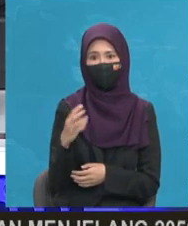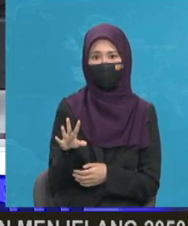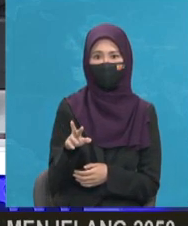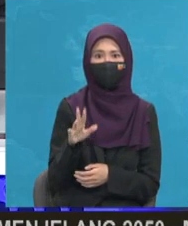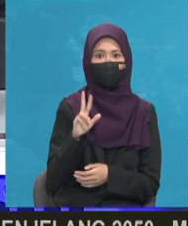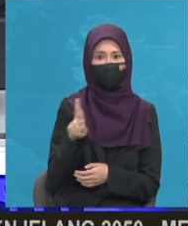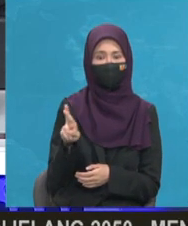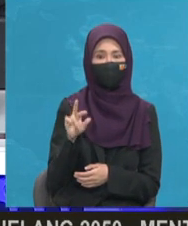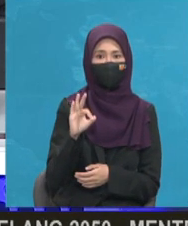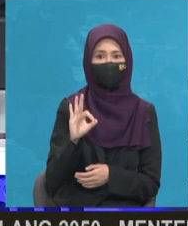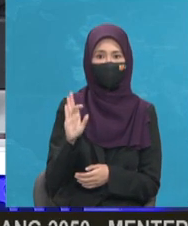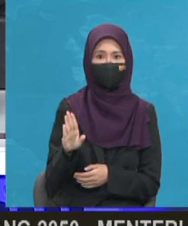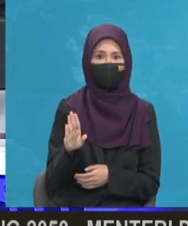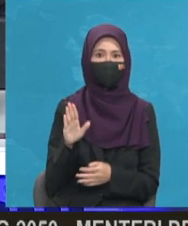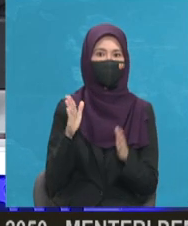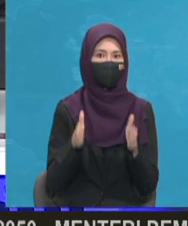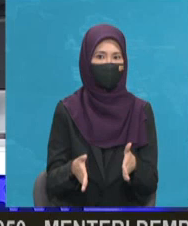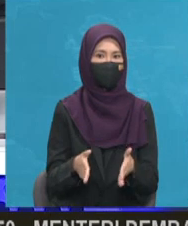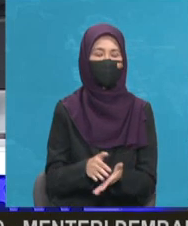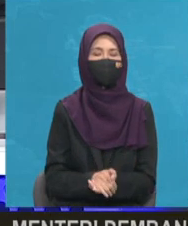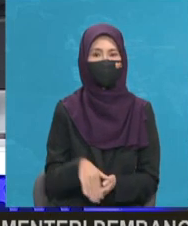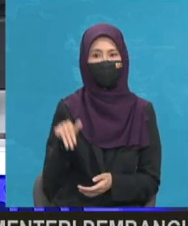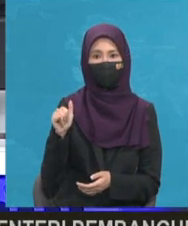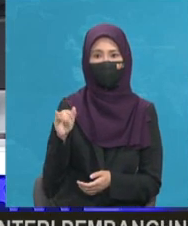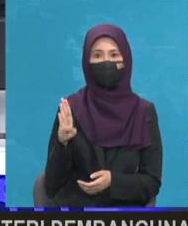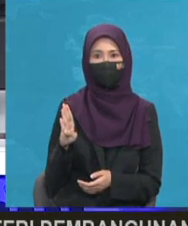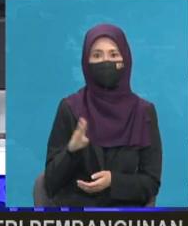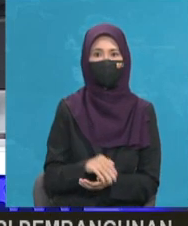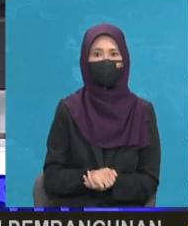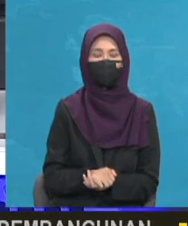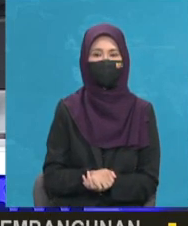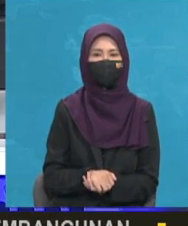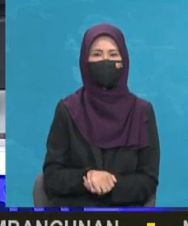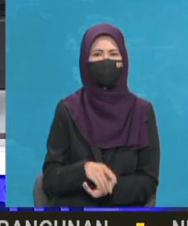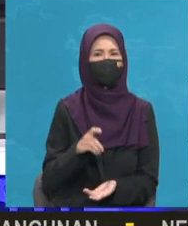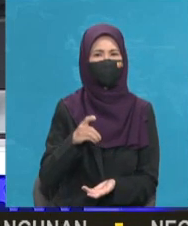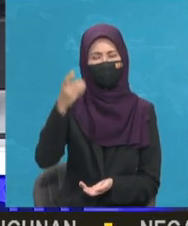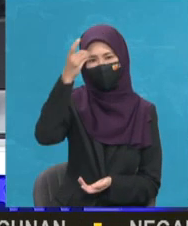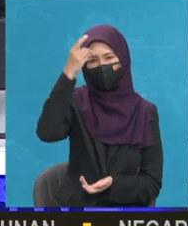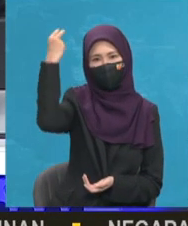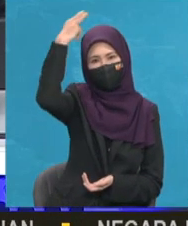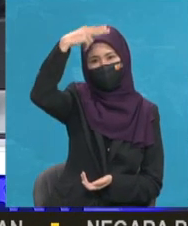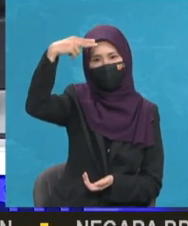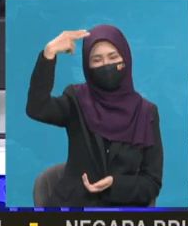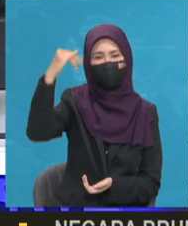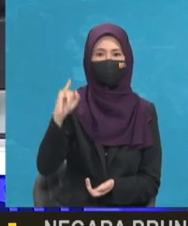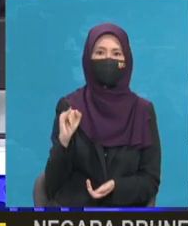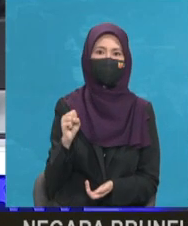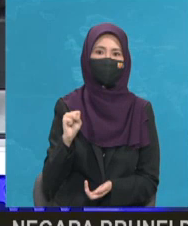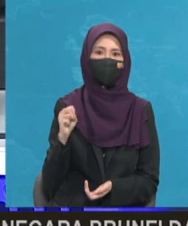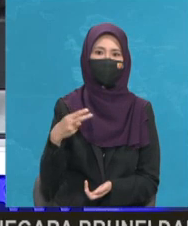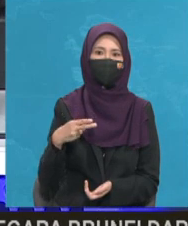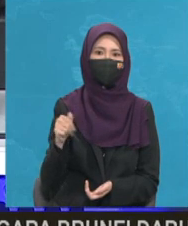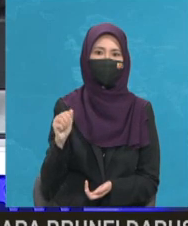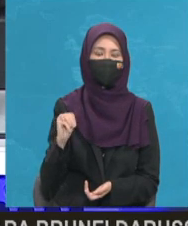15090 tiga orang yang terhormat tattoos riset Doktor Haji Muhammad Hisyam bin Haji Jafar Menteri Kesehatan